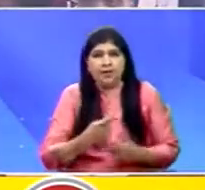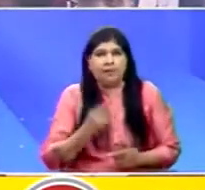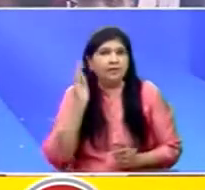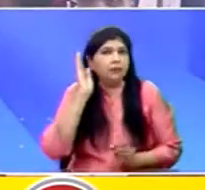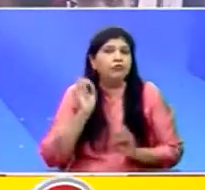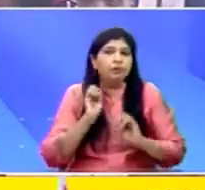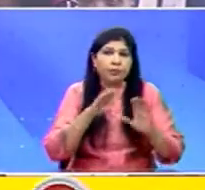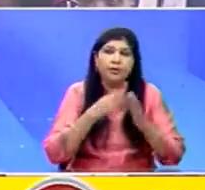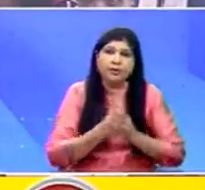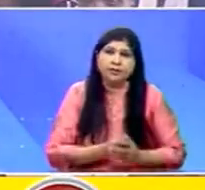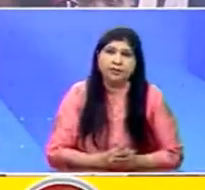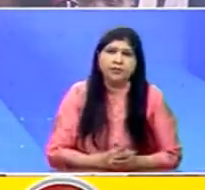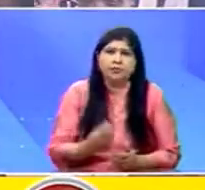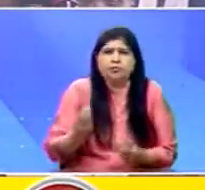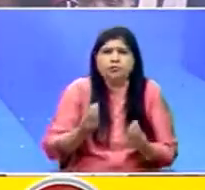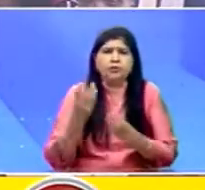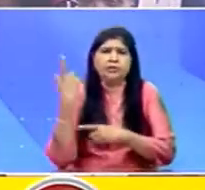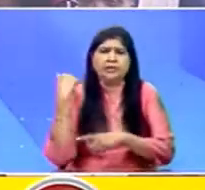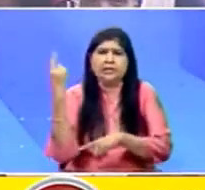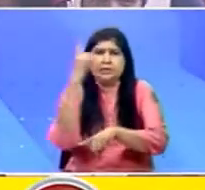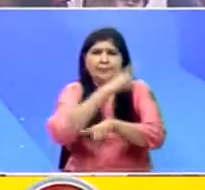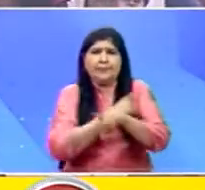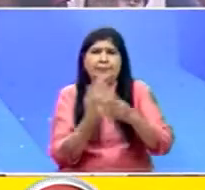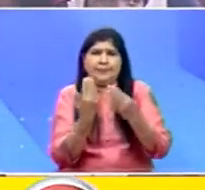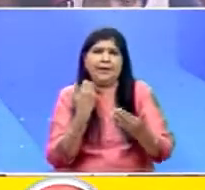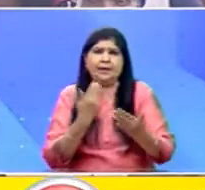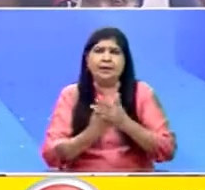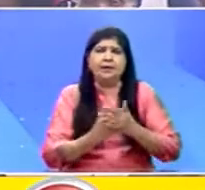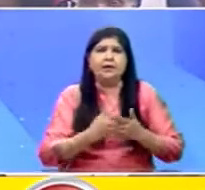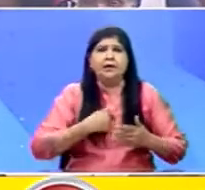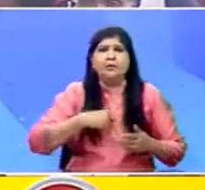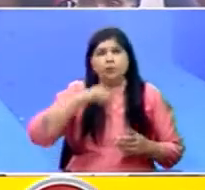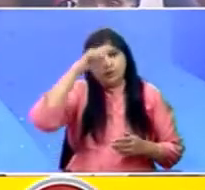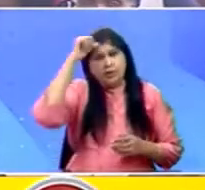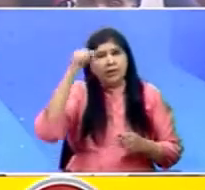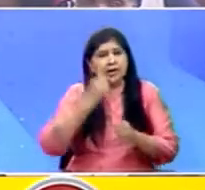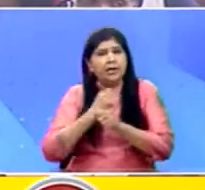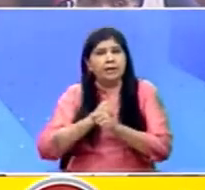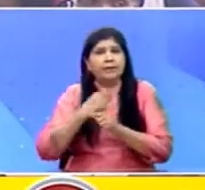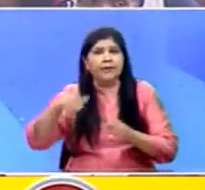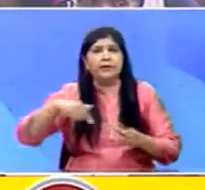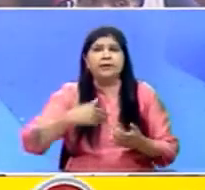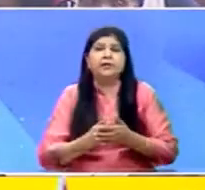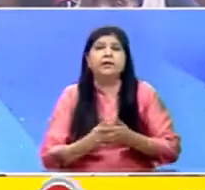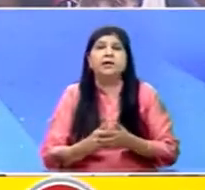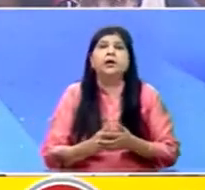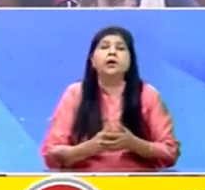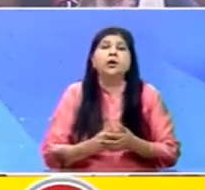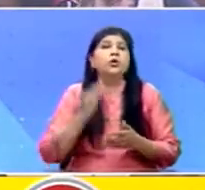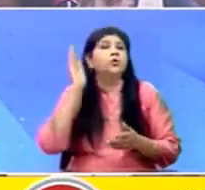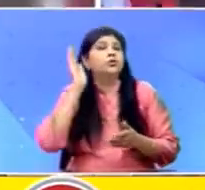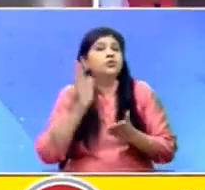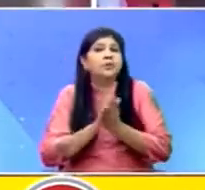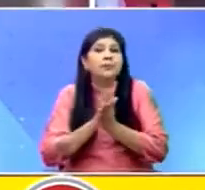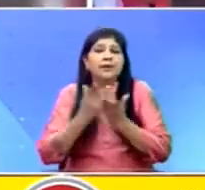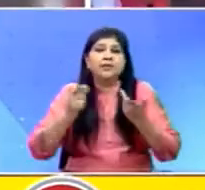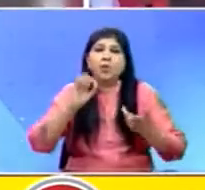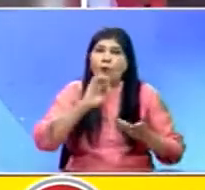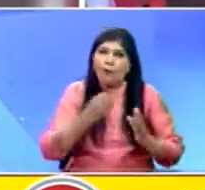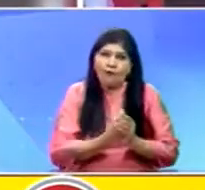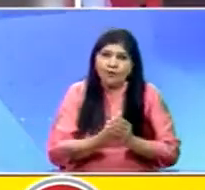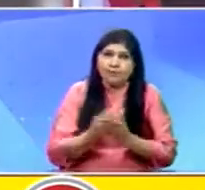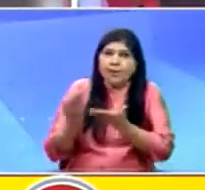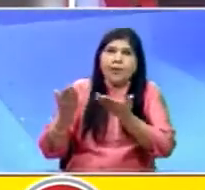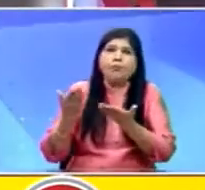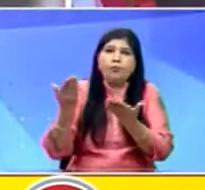हूँ। अभी कुछ दिन पहले मुझे भारत सरकार के सूचना और प्रसारण मंत्रालय के कार्यक्रम में